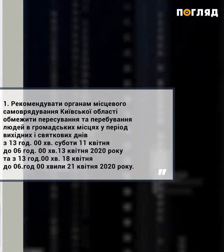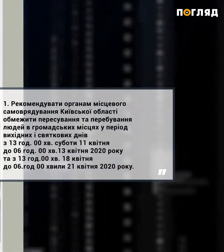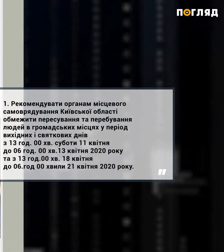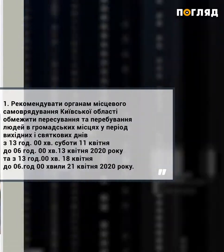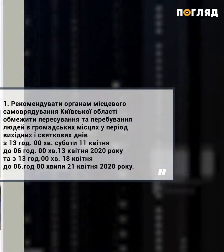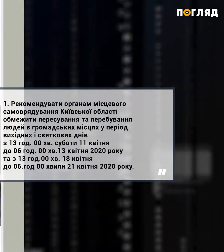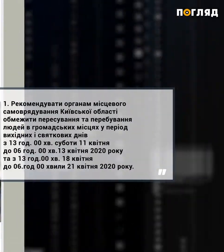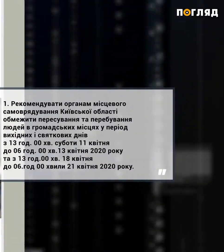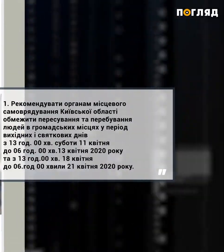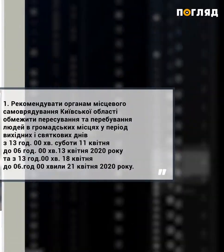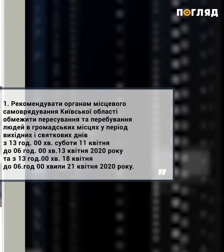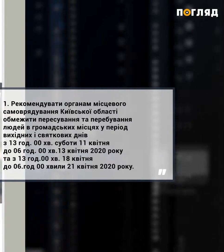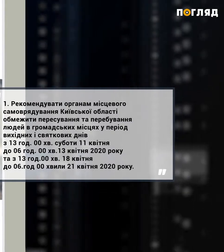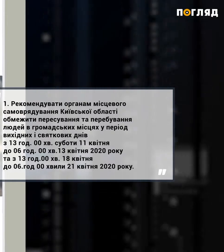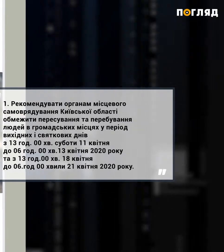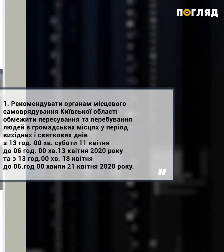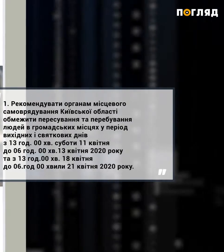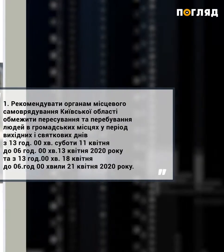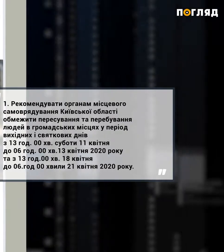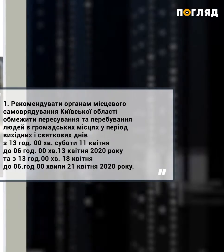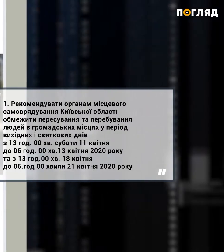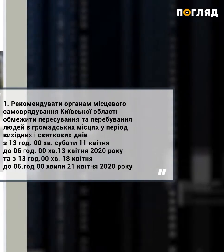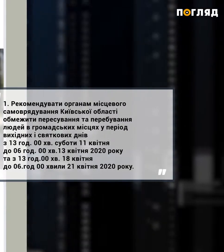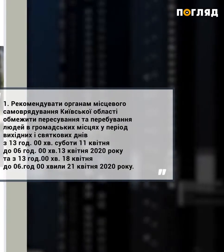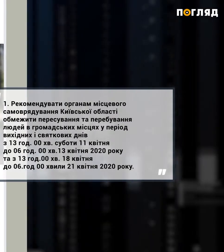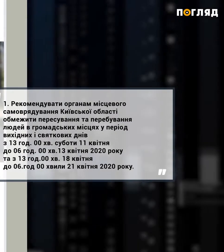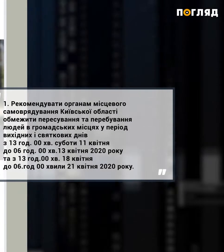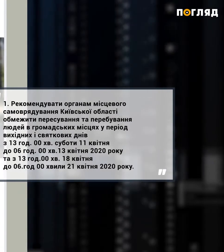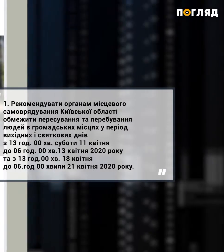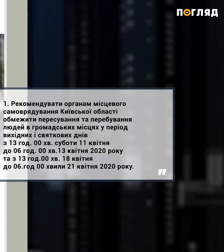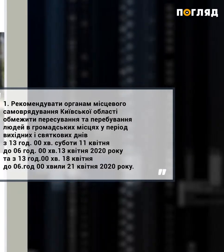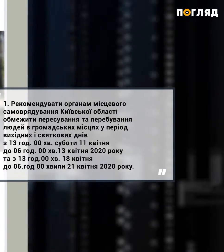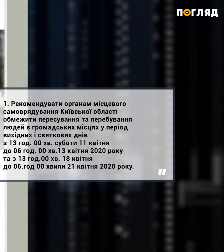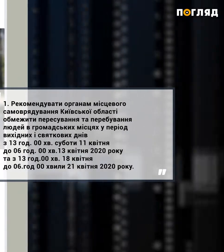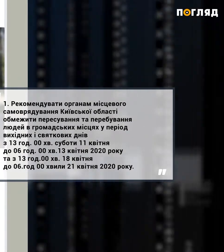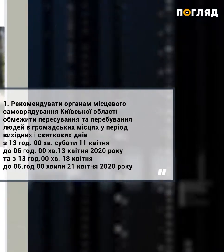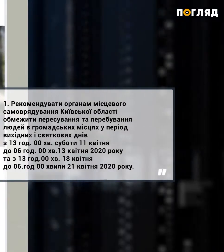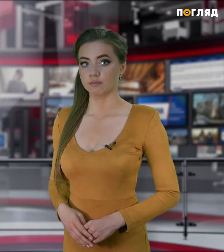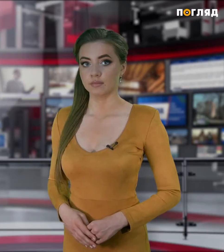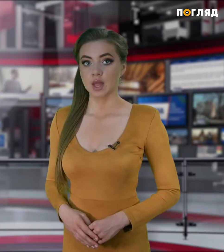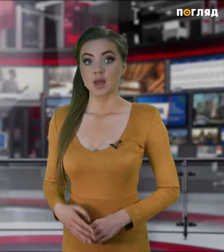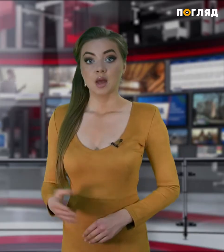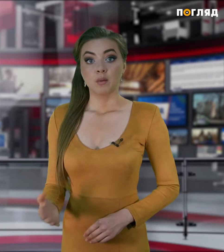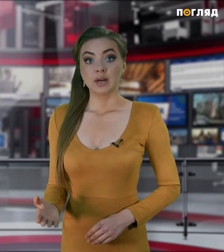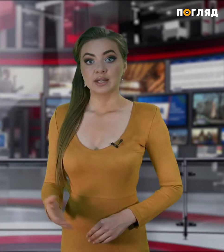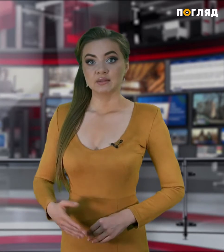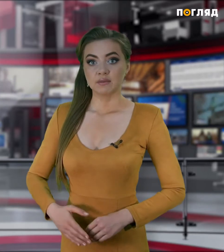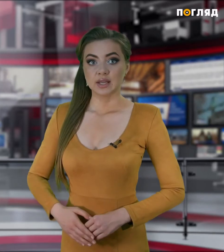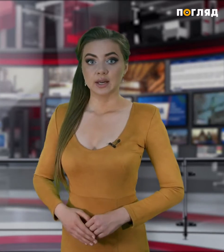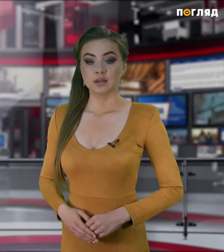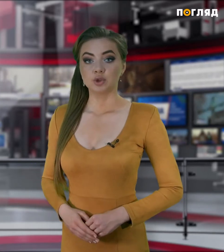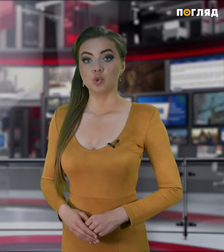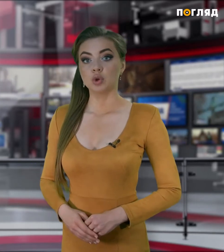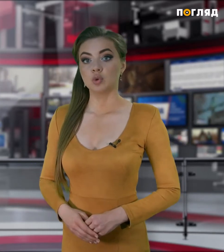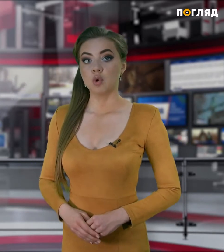13 квітня та з 13-ї години 18 квітня до 6-ї години 21 квітня. Мер Києва